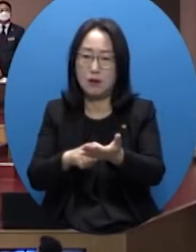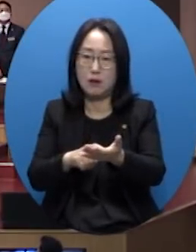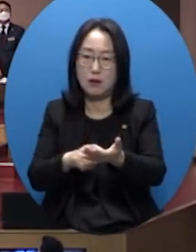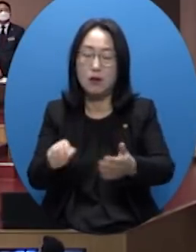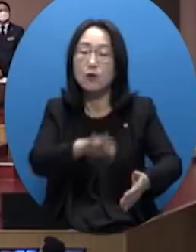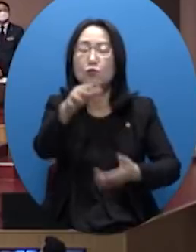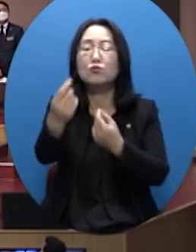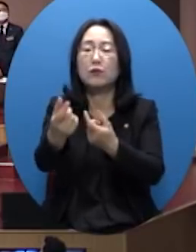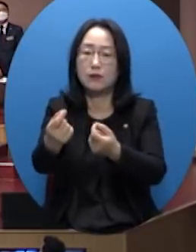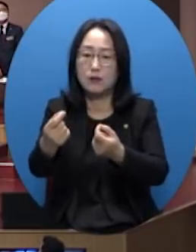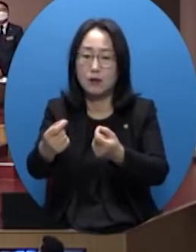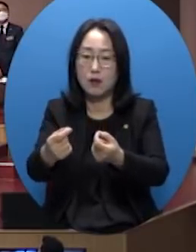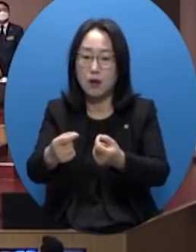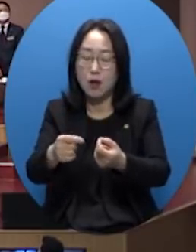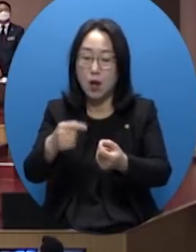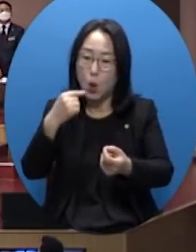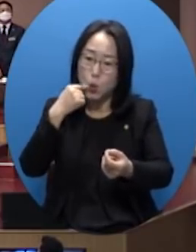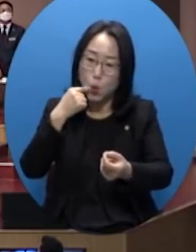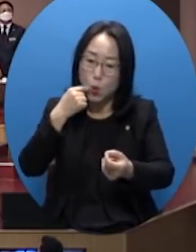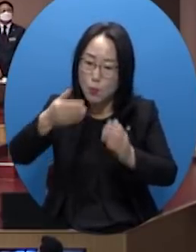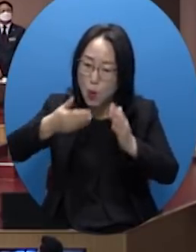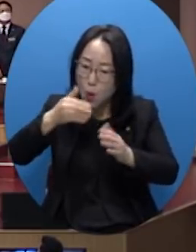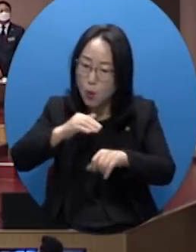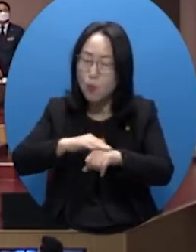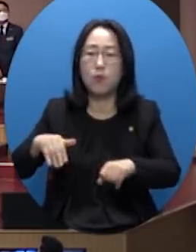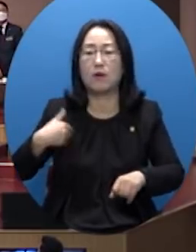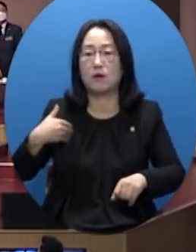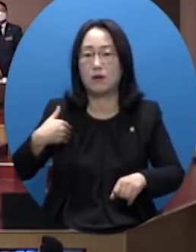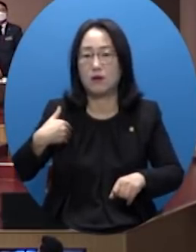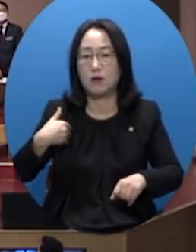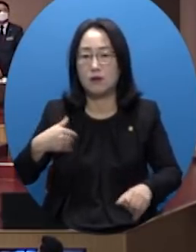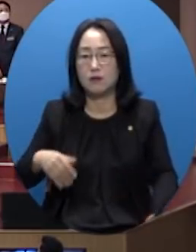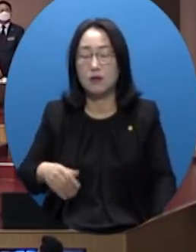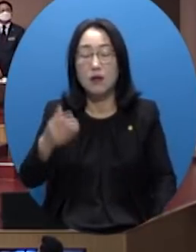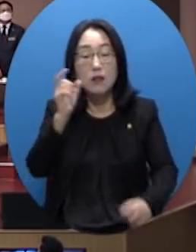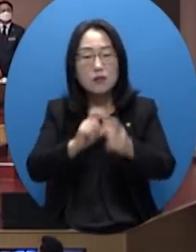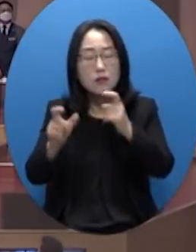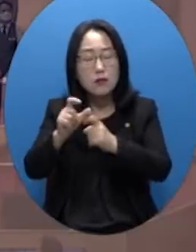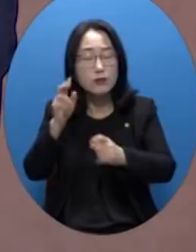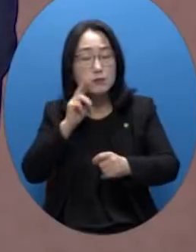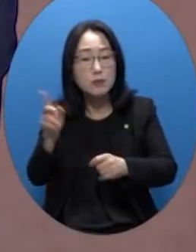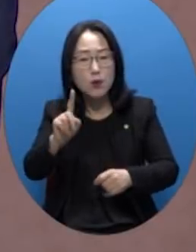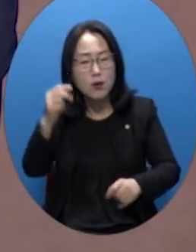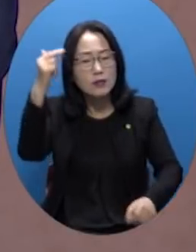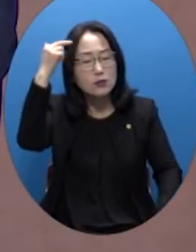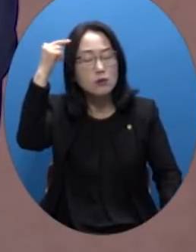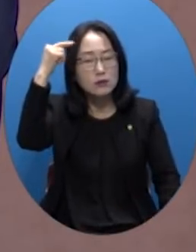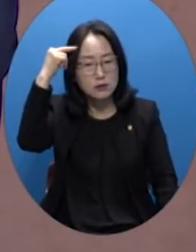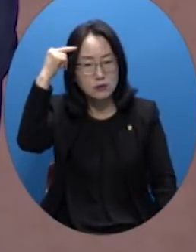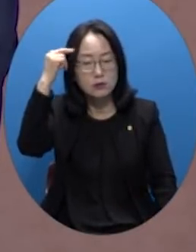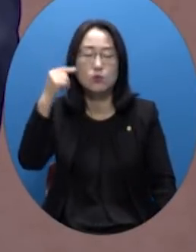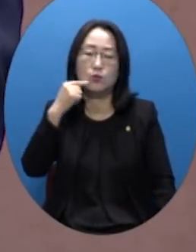독이 든 음식을 먹지 뭐 릅니다 근데 더 심각한 것이 적극적인 독입니다